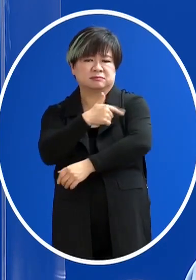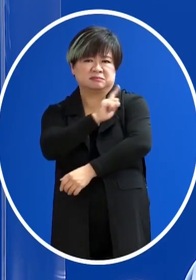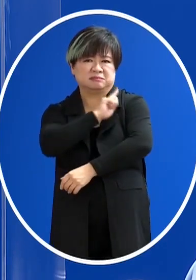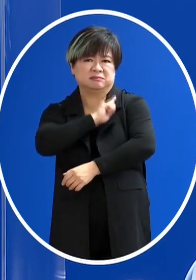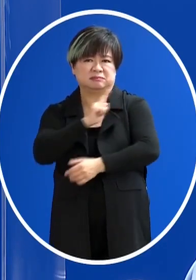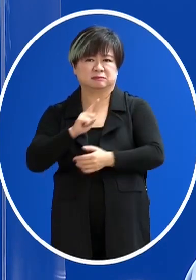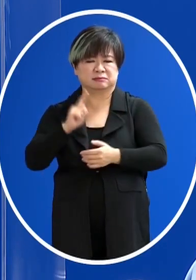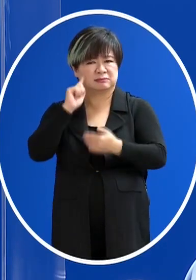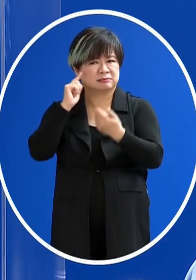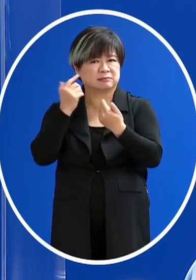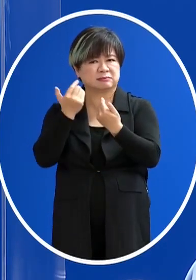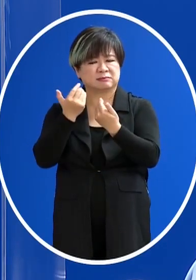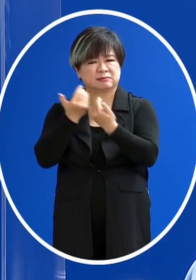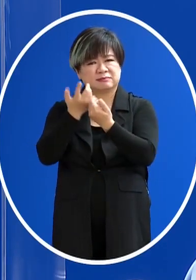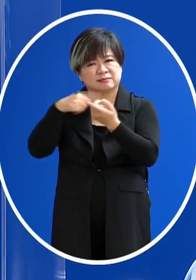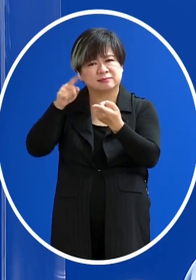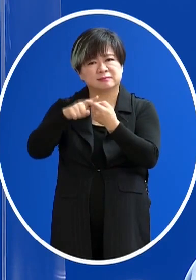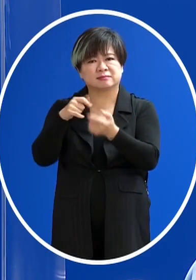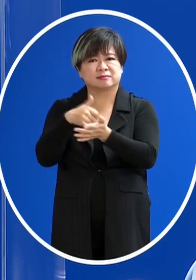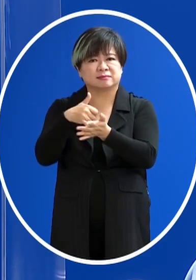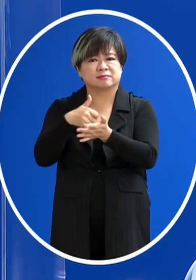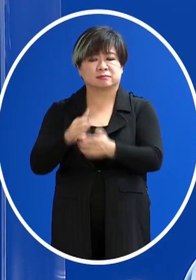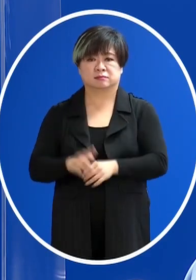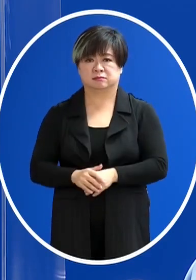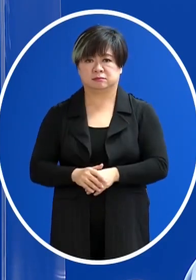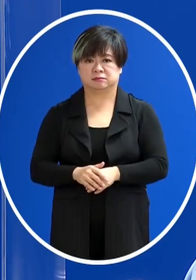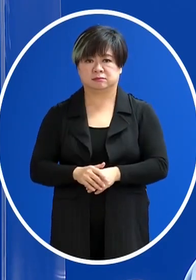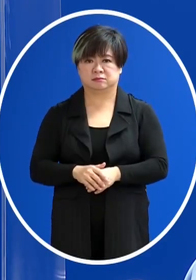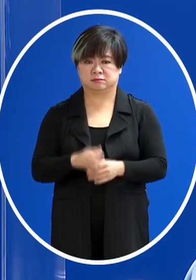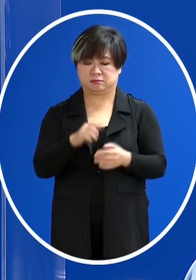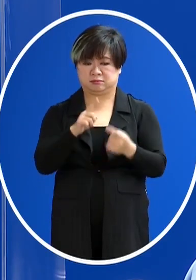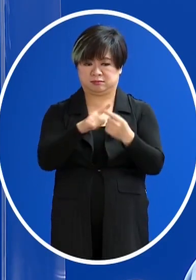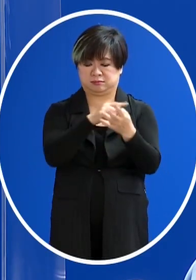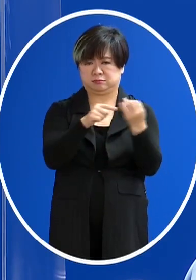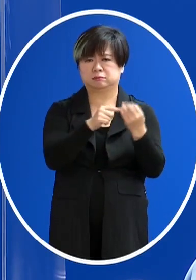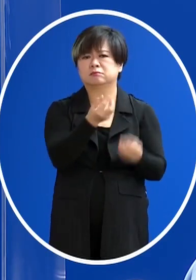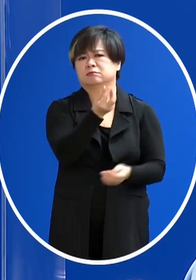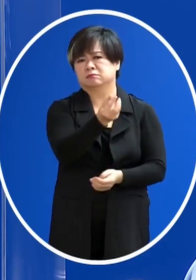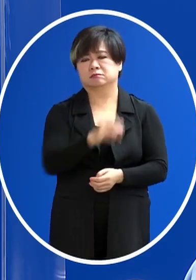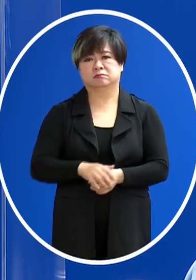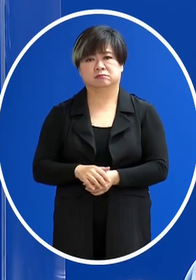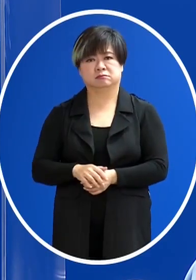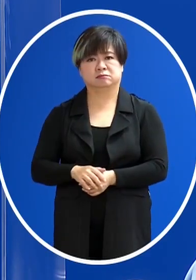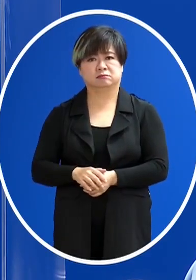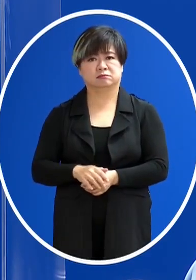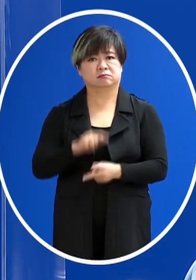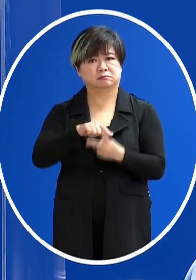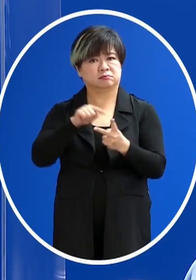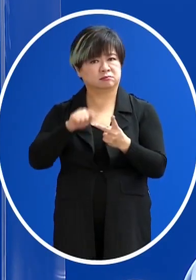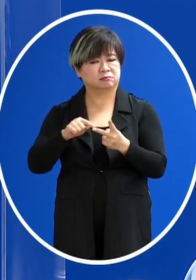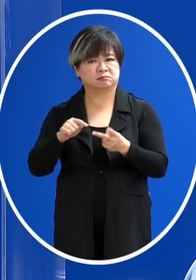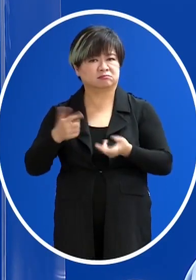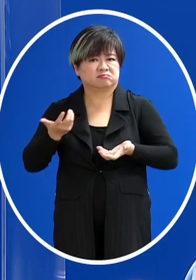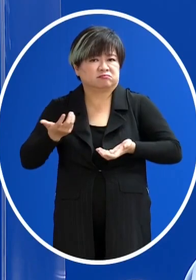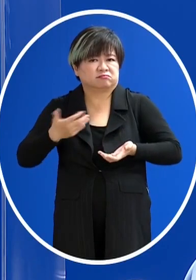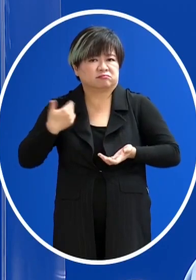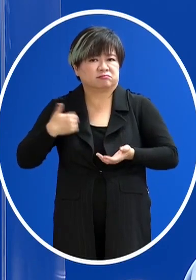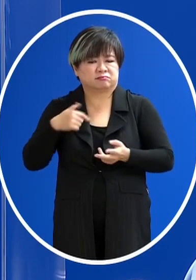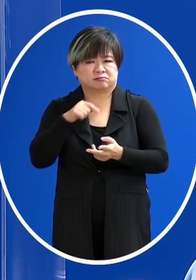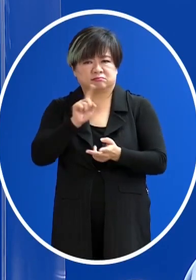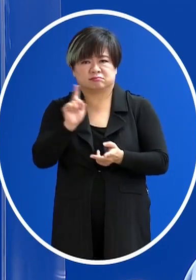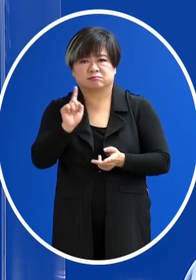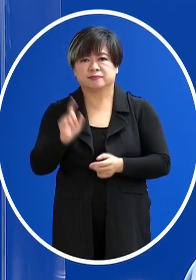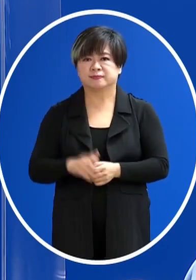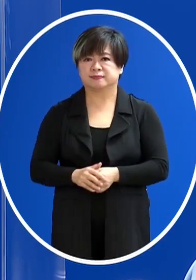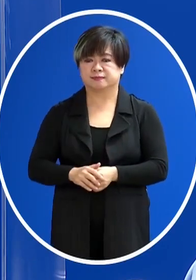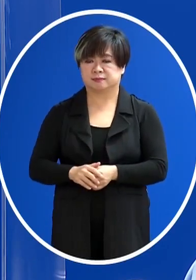就是比例上当然不会太高哈，所以现在这两种情形都有可能，就是后续还要再看这个它